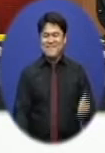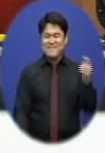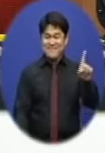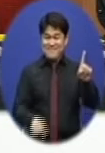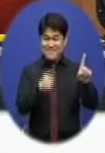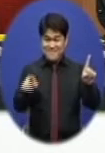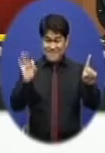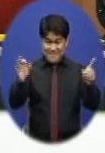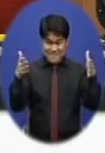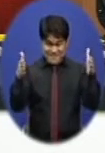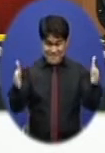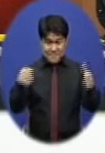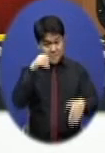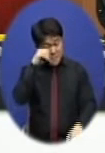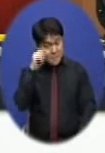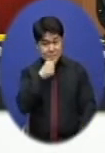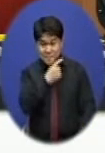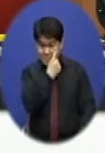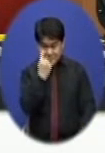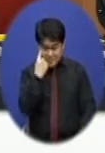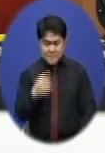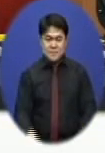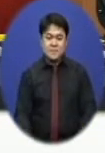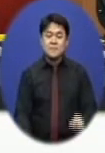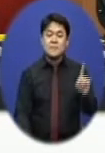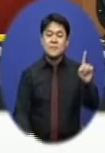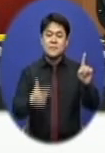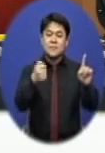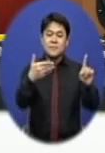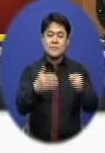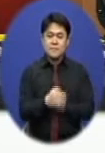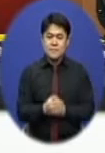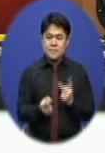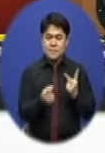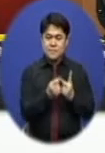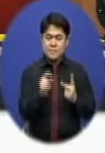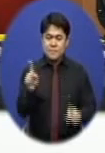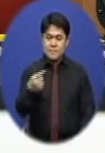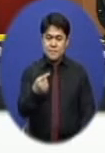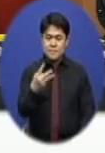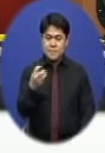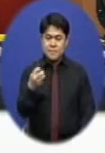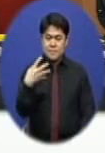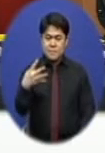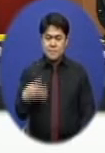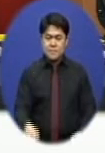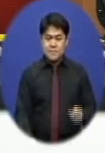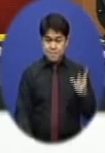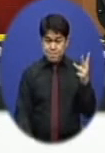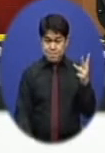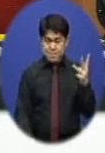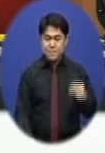1번부터 10번까지 한번 그래요. 네. 1번 69표. 2번입니다. 네.